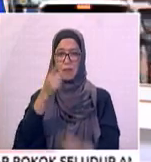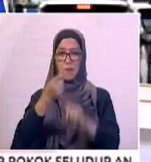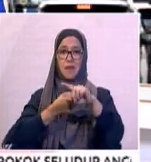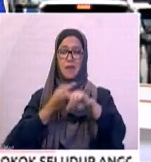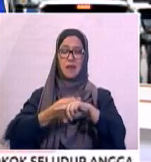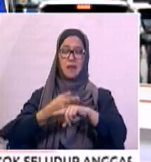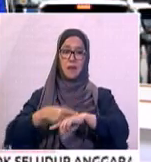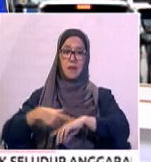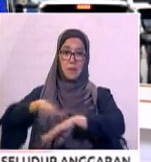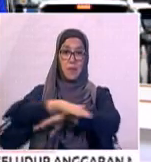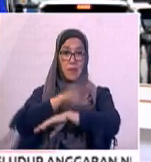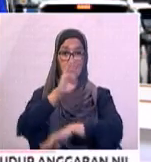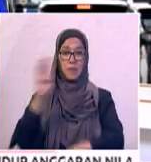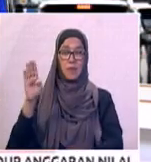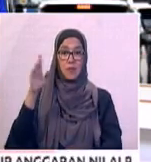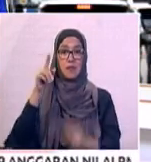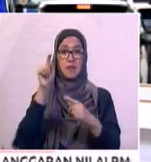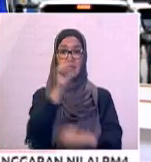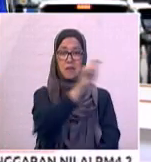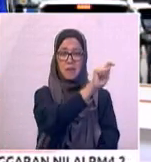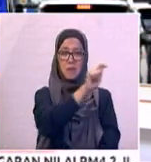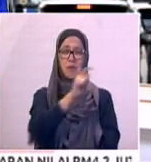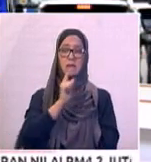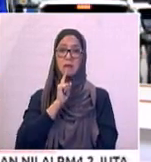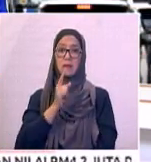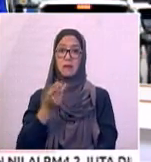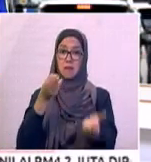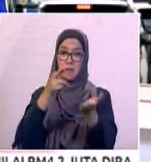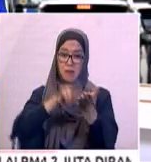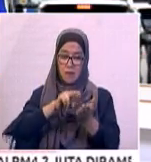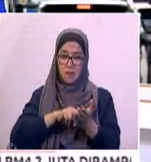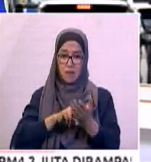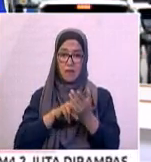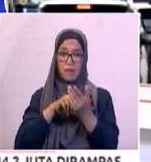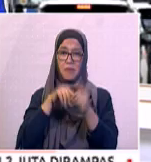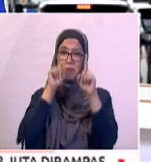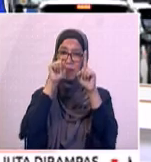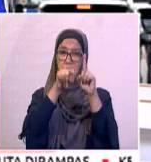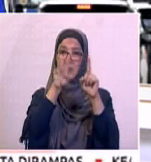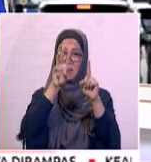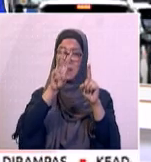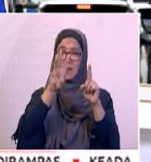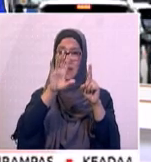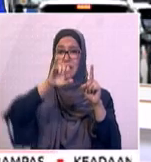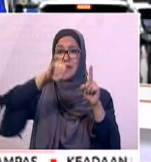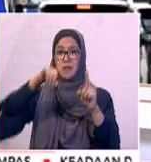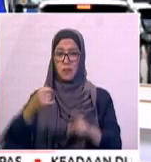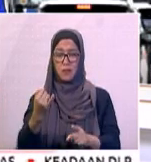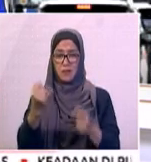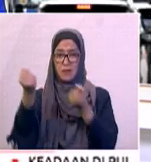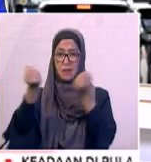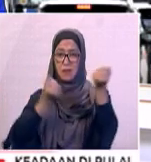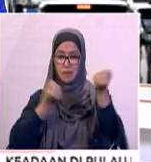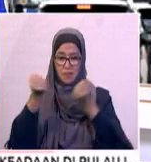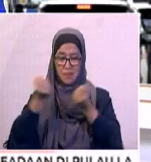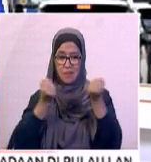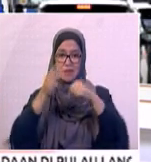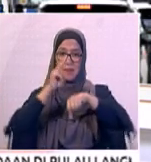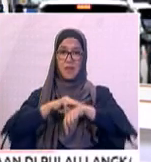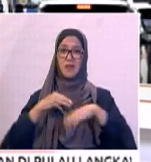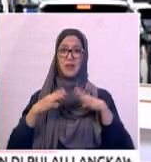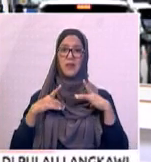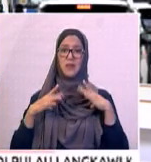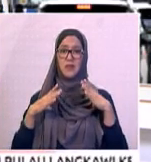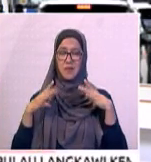ke pantai timur dijangka merekodkan 1.65 juta kenderaan sepenuh cuti Hari Raya Aidiladha. Baik, ikuti